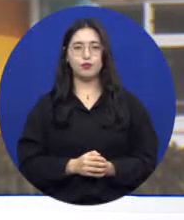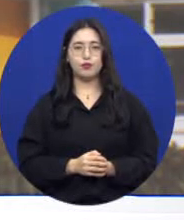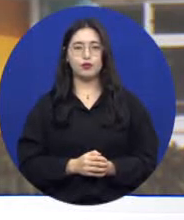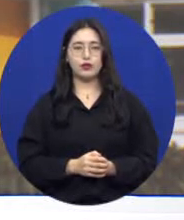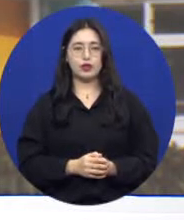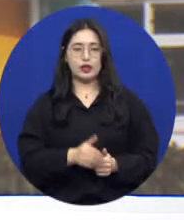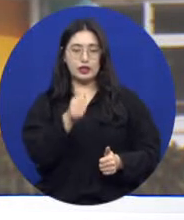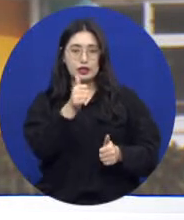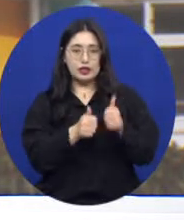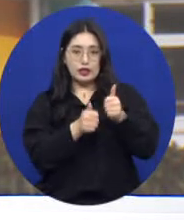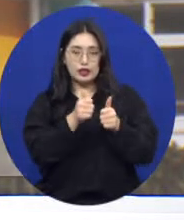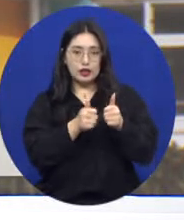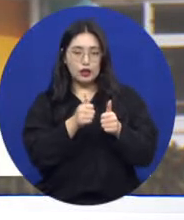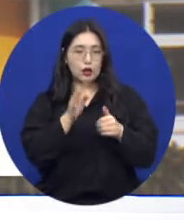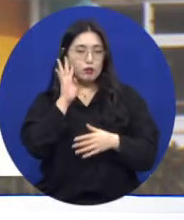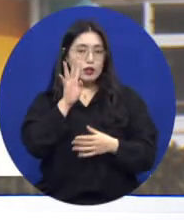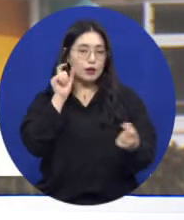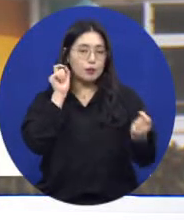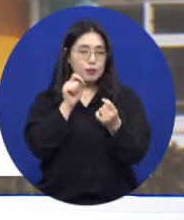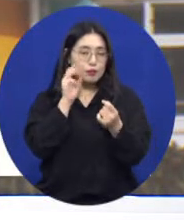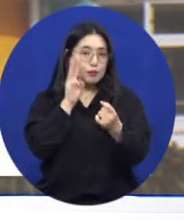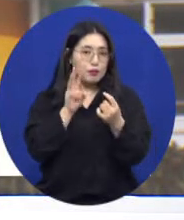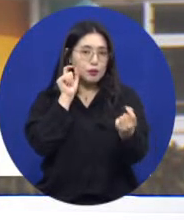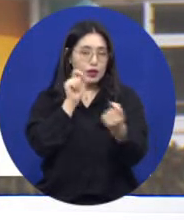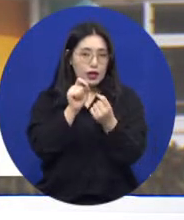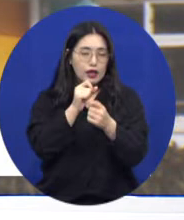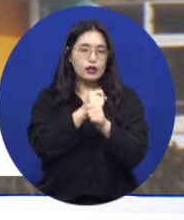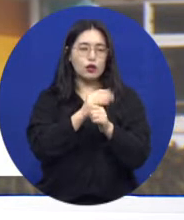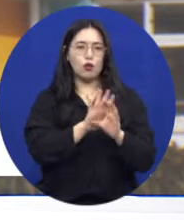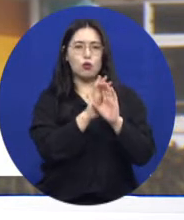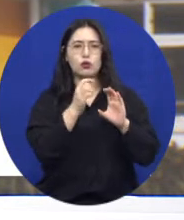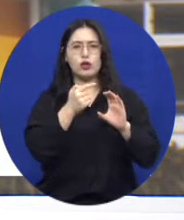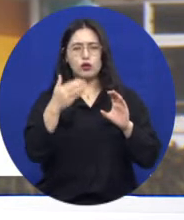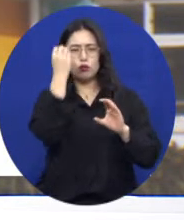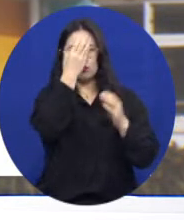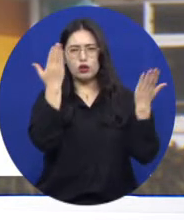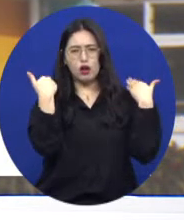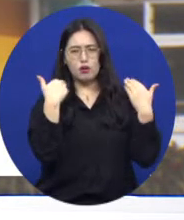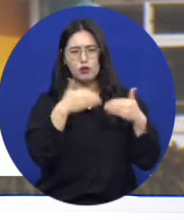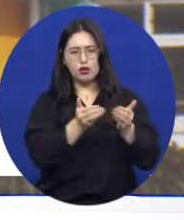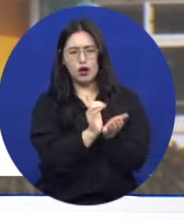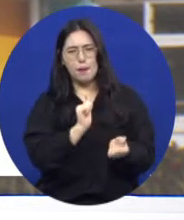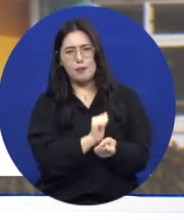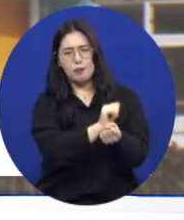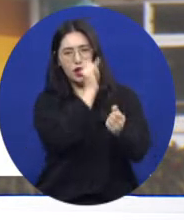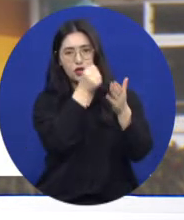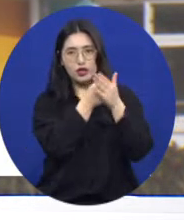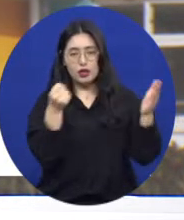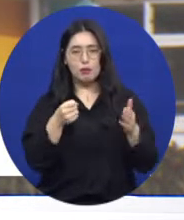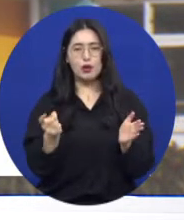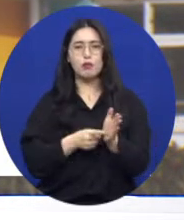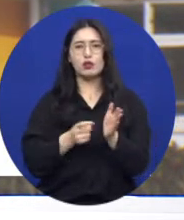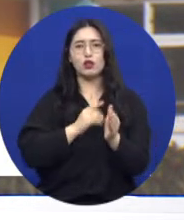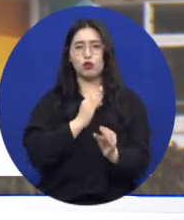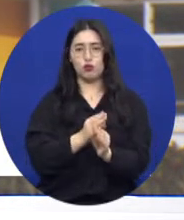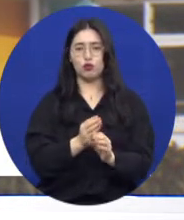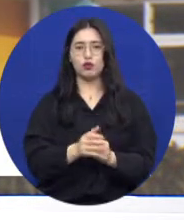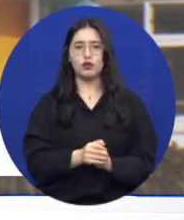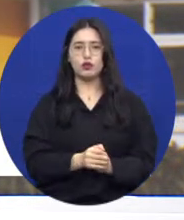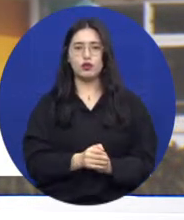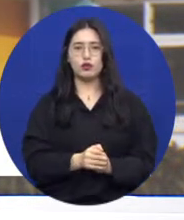수명을 사흘 앞두고 제주도 4 한 고등학교에서 쿠론 알고 집단 감염이 발생하면 서 방역에 비상이 걸렸습니다